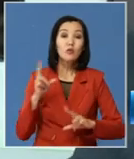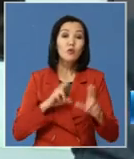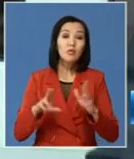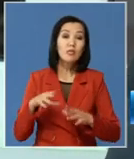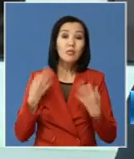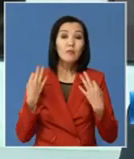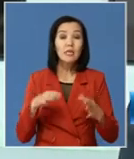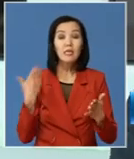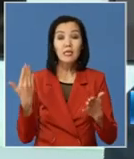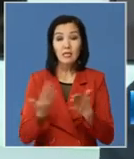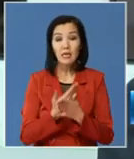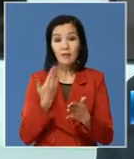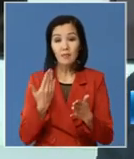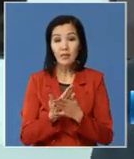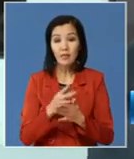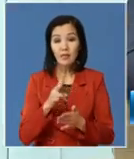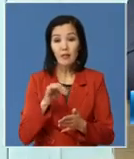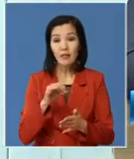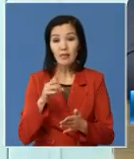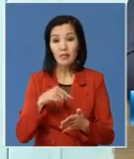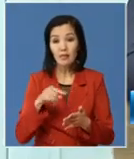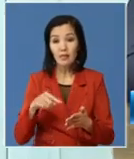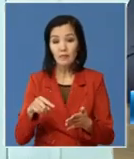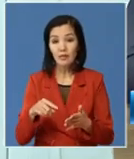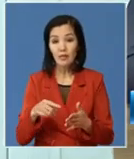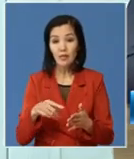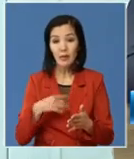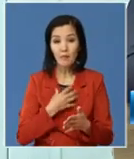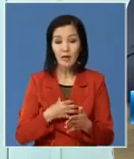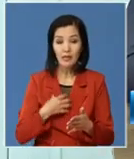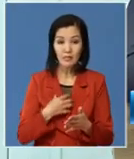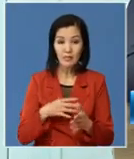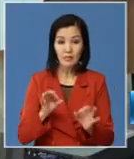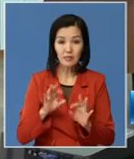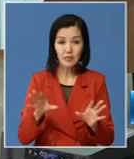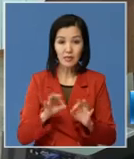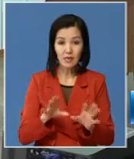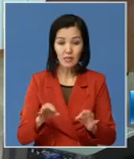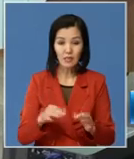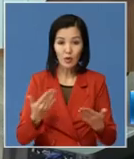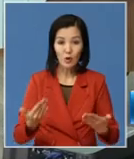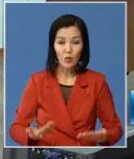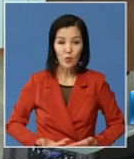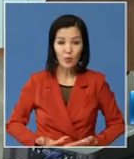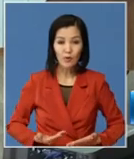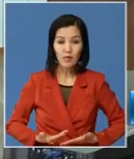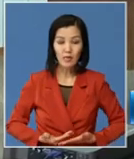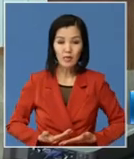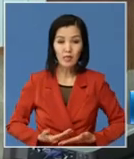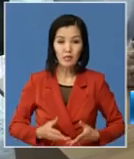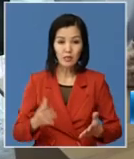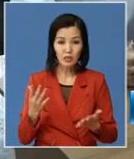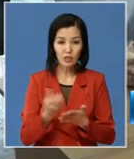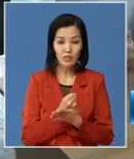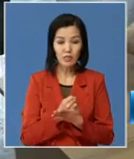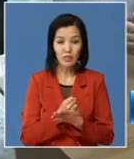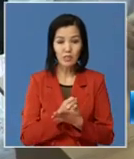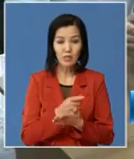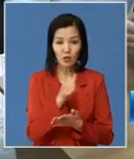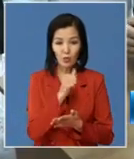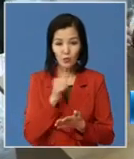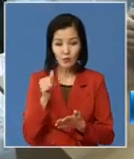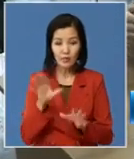Тамшыбұлақ Жетісу таңға жайыбының бірі, суы қабақтың астынан емес, жоғарғы бетінен төмен қарай шыпылдап толассыз ағып жатады. Құдды сусыған